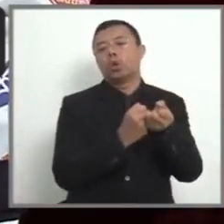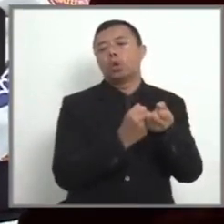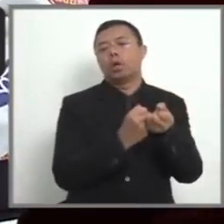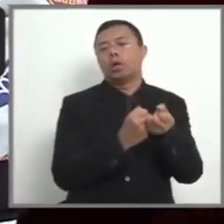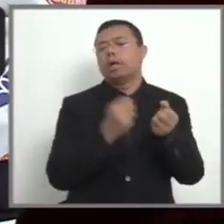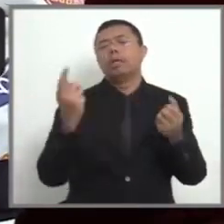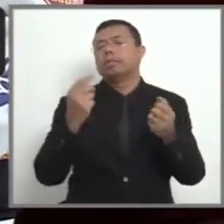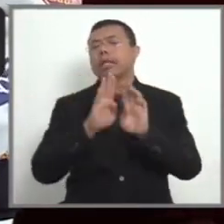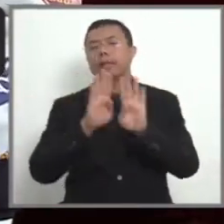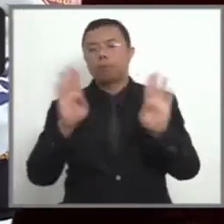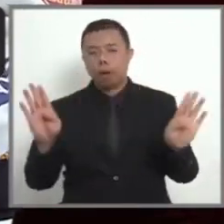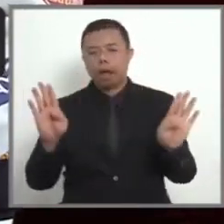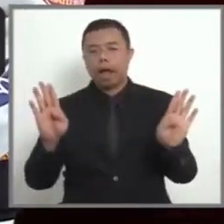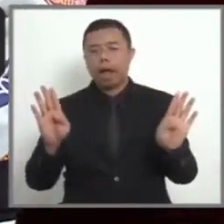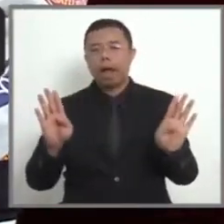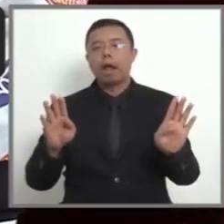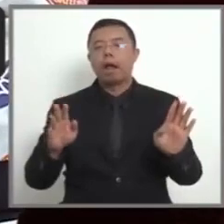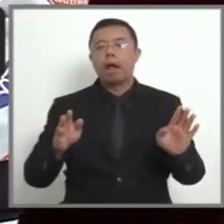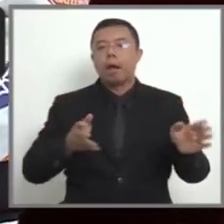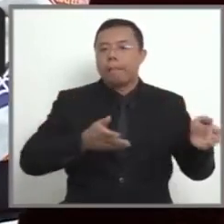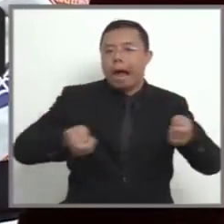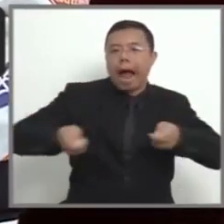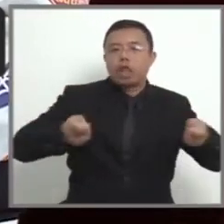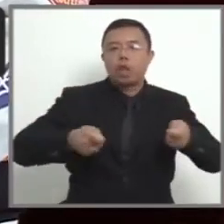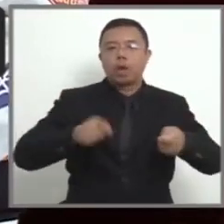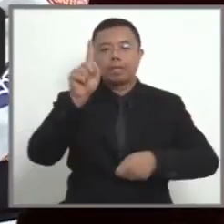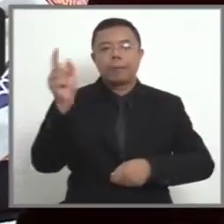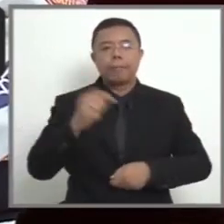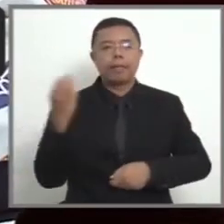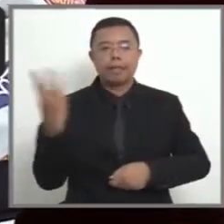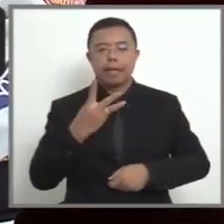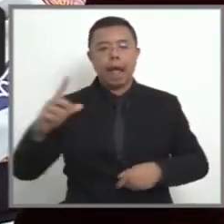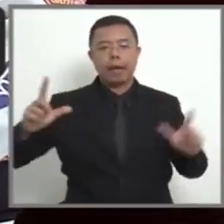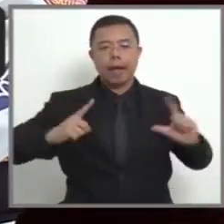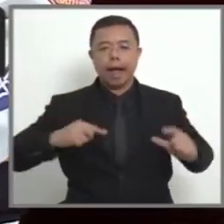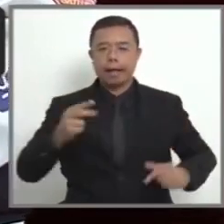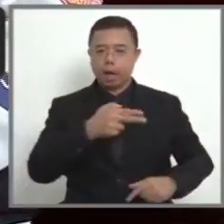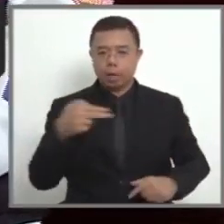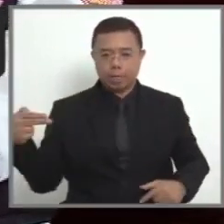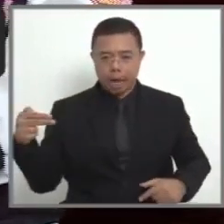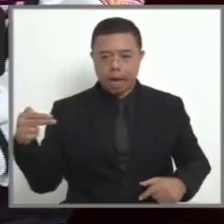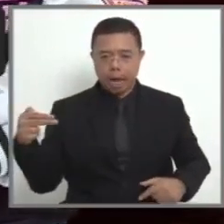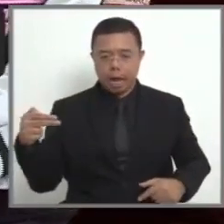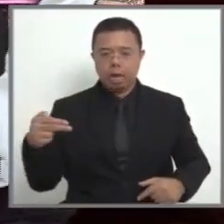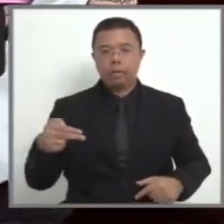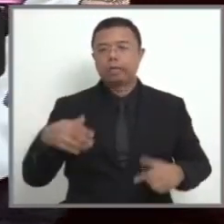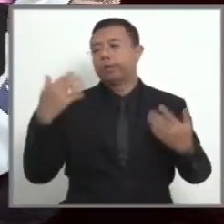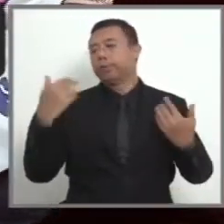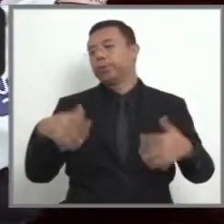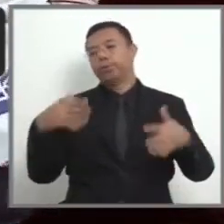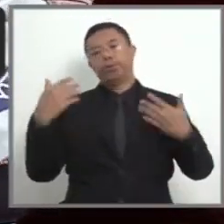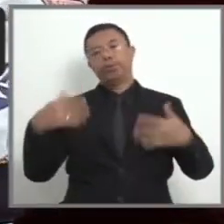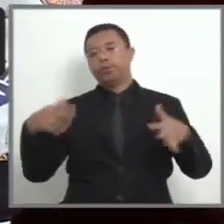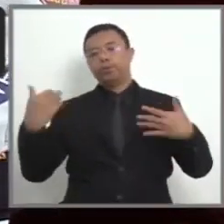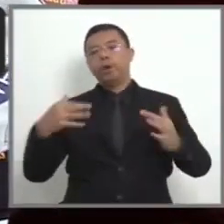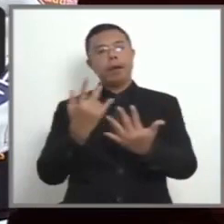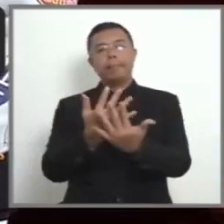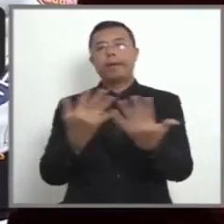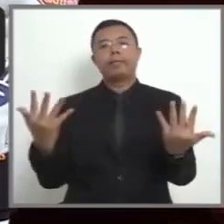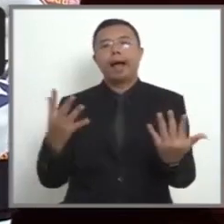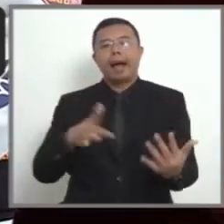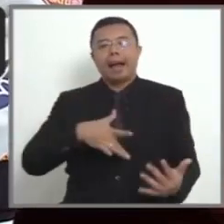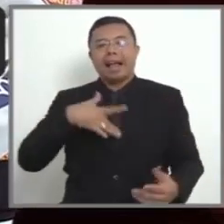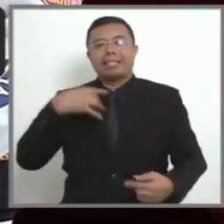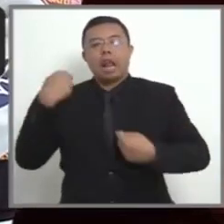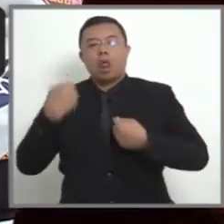sangat terbuka menguasai sepertiga kekayaan Indonesia sungguh-sungguh rakyat merasa